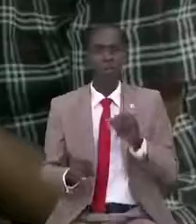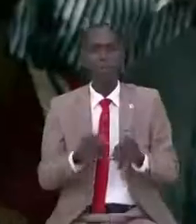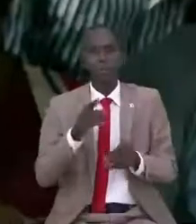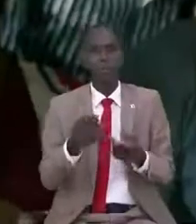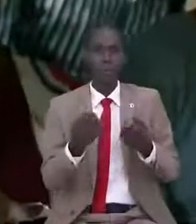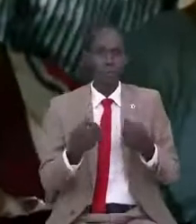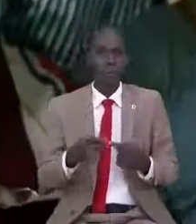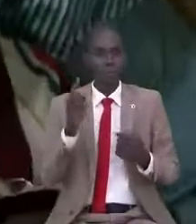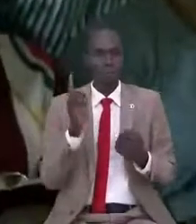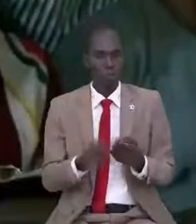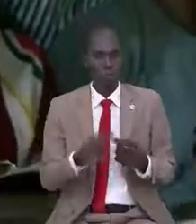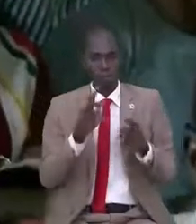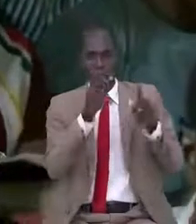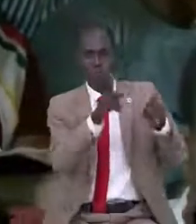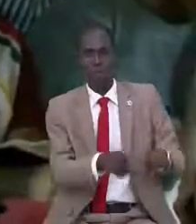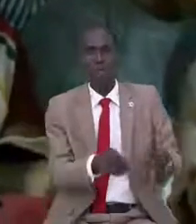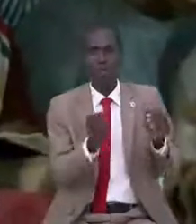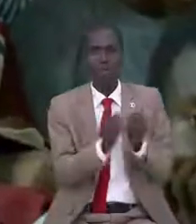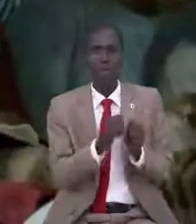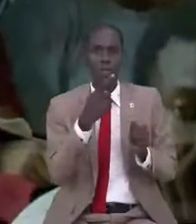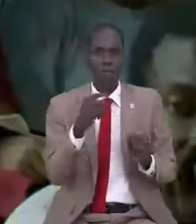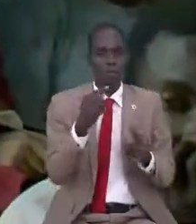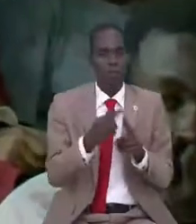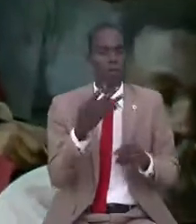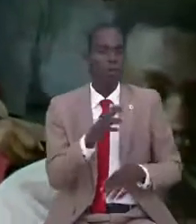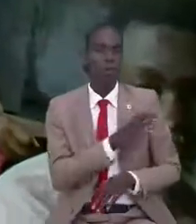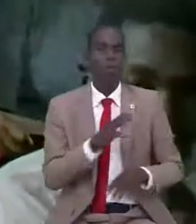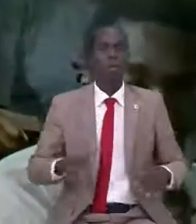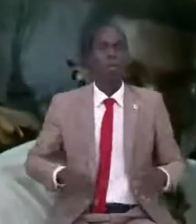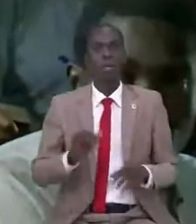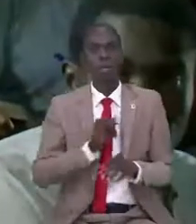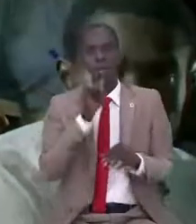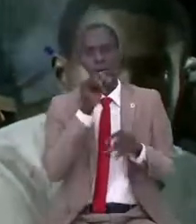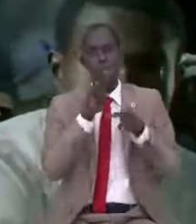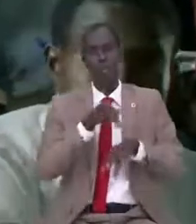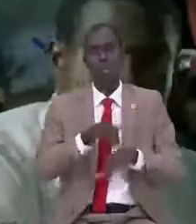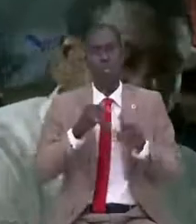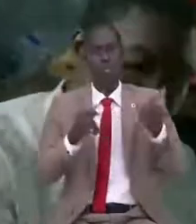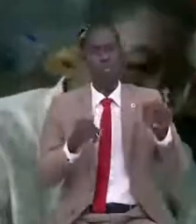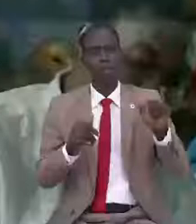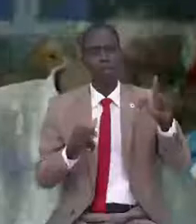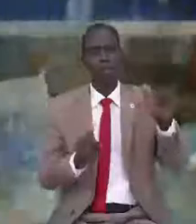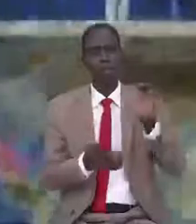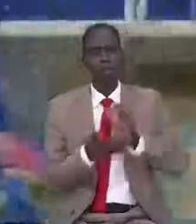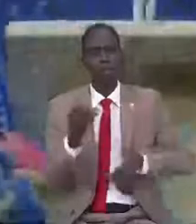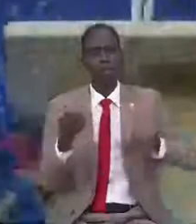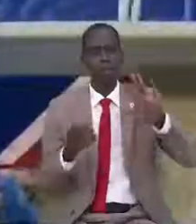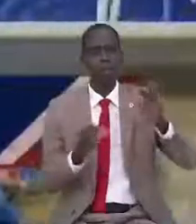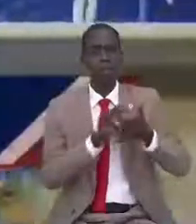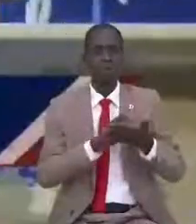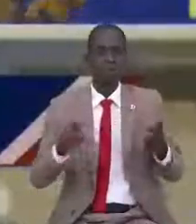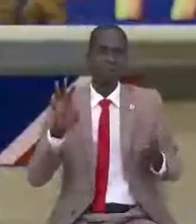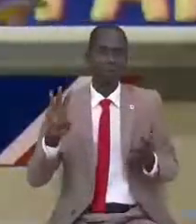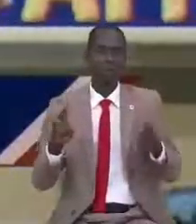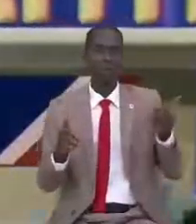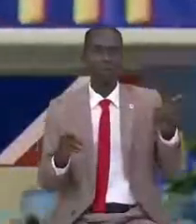lui avec le message de Christ. Voyons, Galates 5, verset